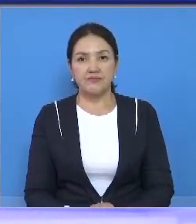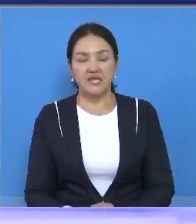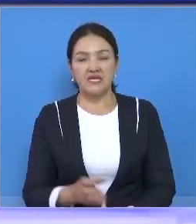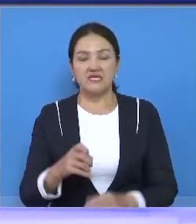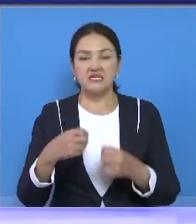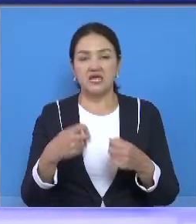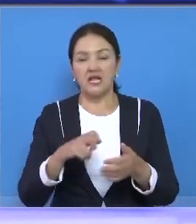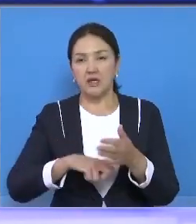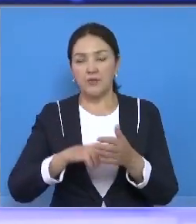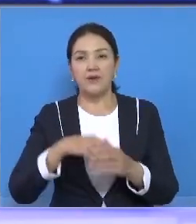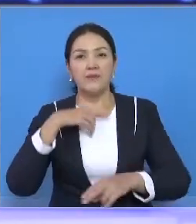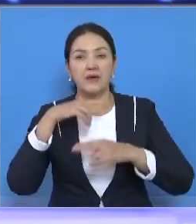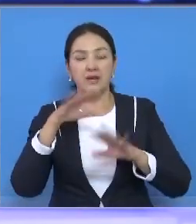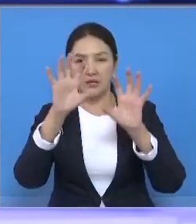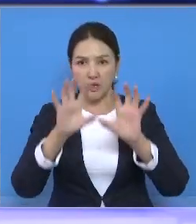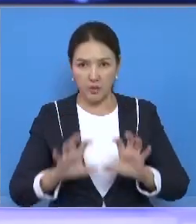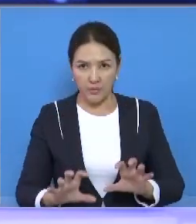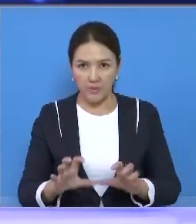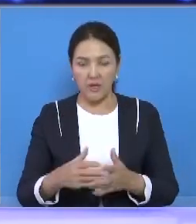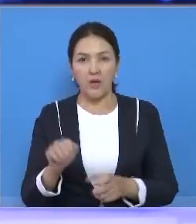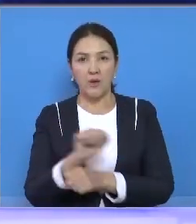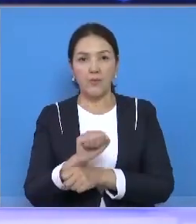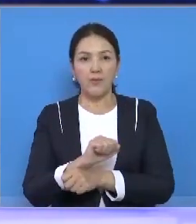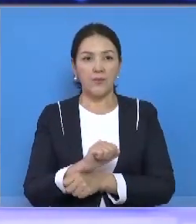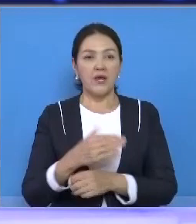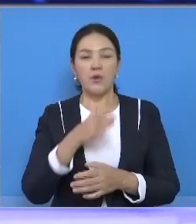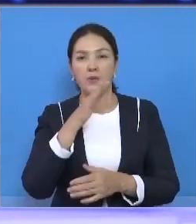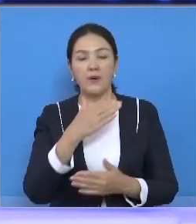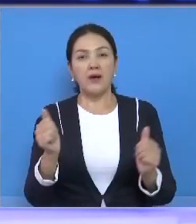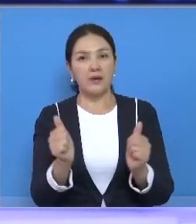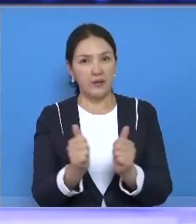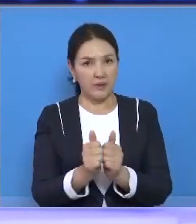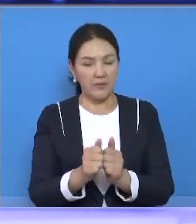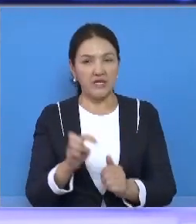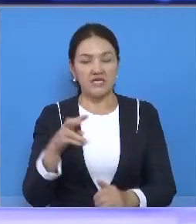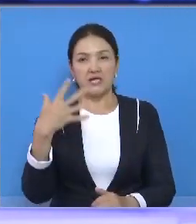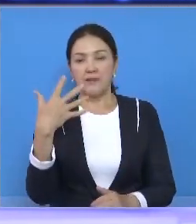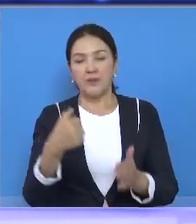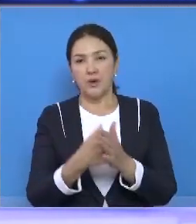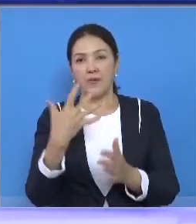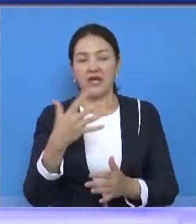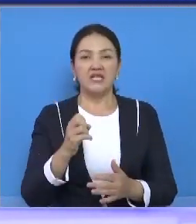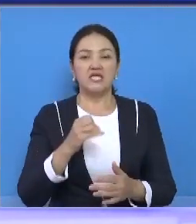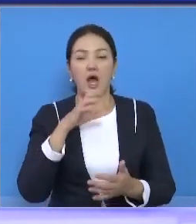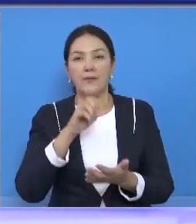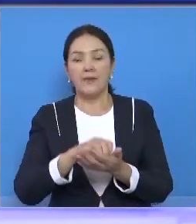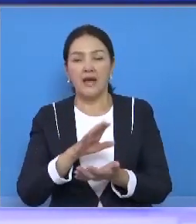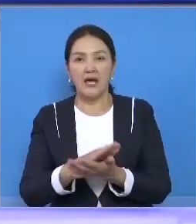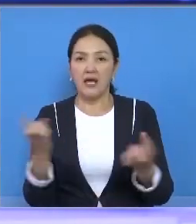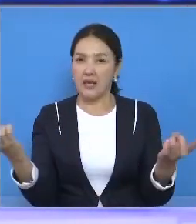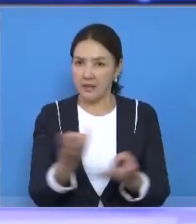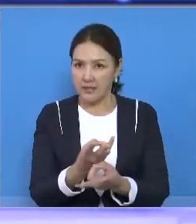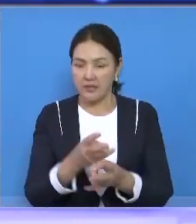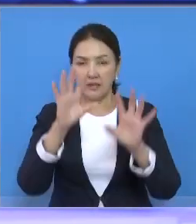Салық төлеушілер назарына заңды тұлғалар үшін көлік салығын өтеу мерзімі жақындады. Шілденің 5-іне дейін салық есептілігін тапсыру қажет.